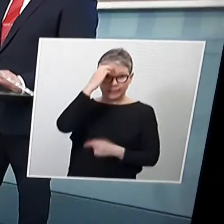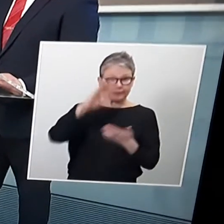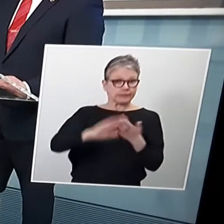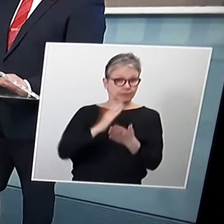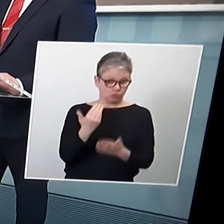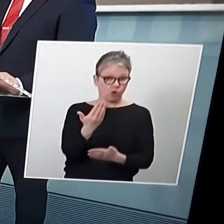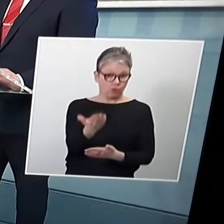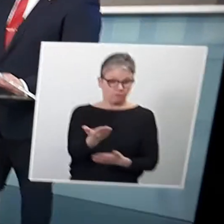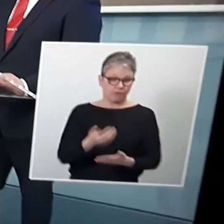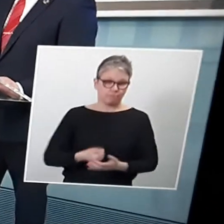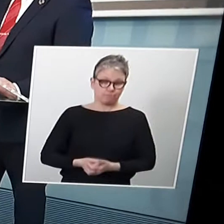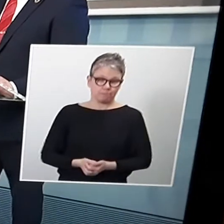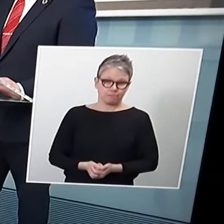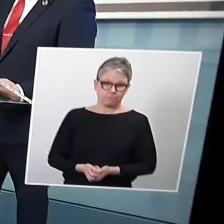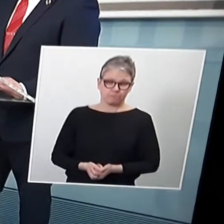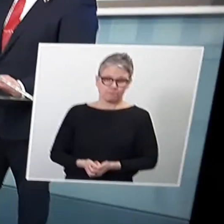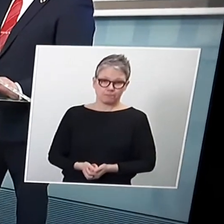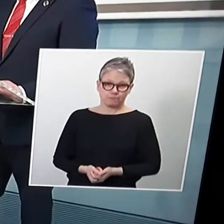hyvä.